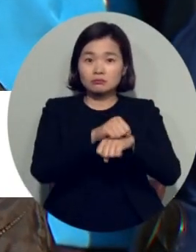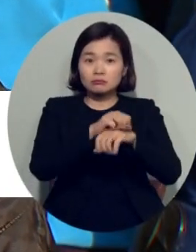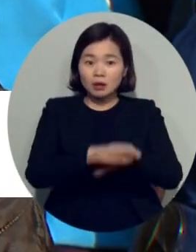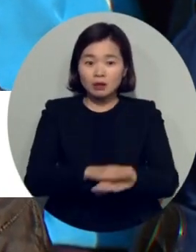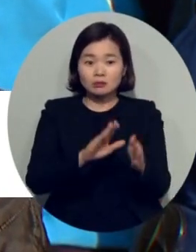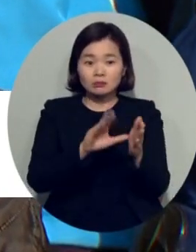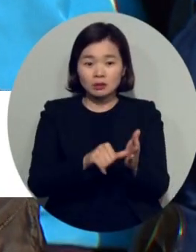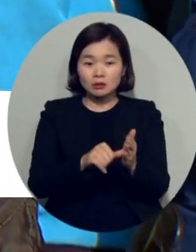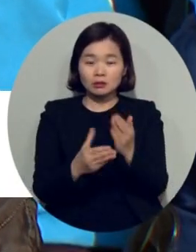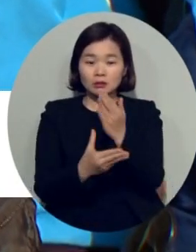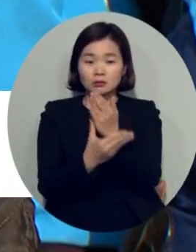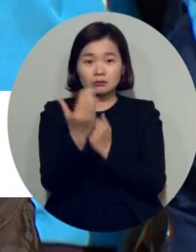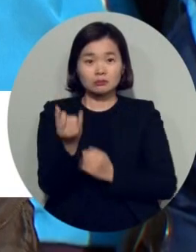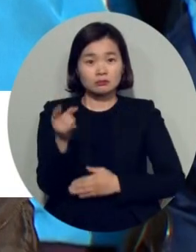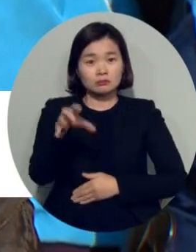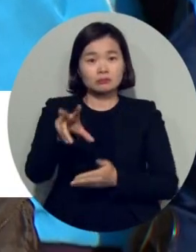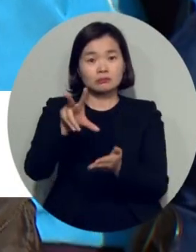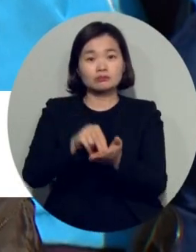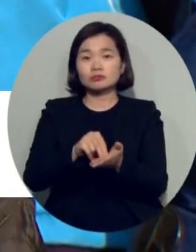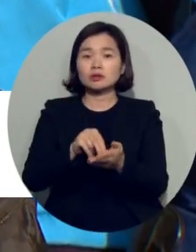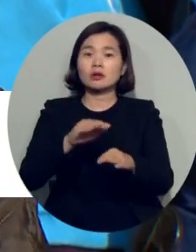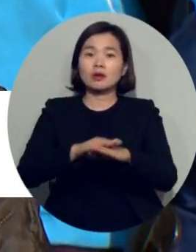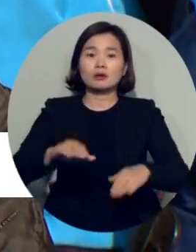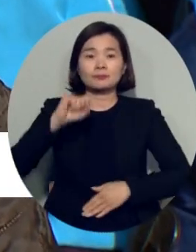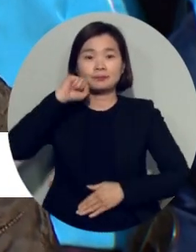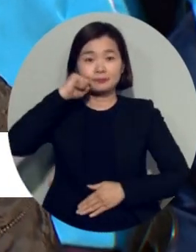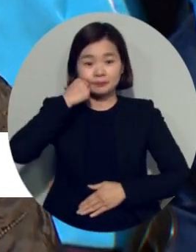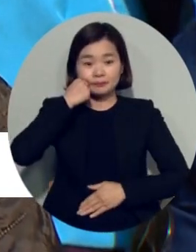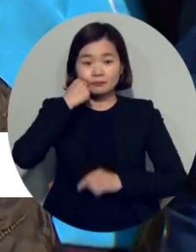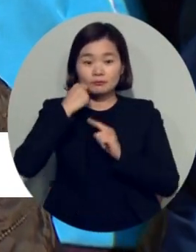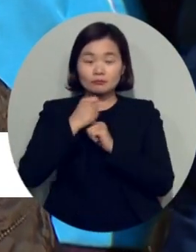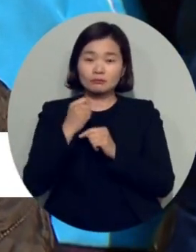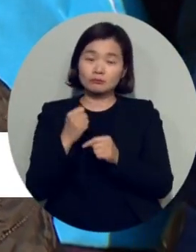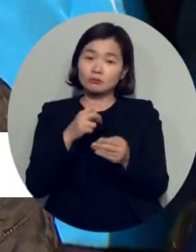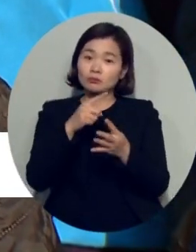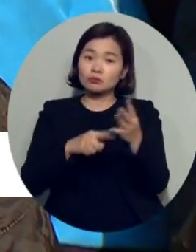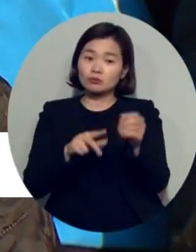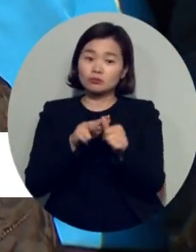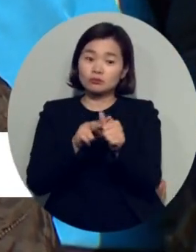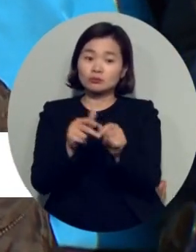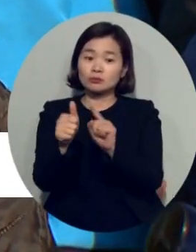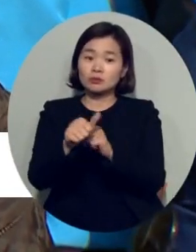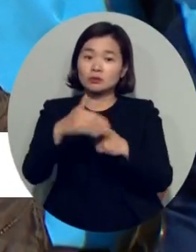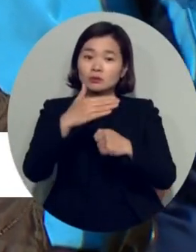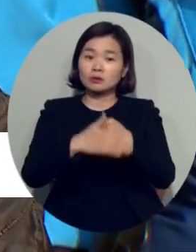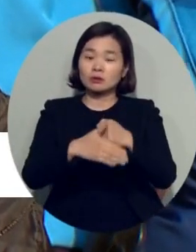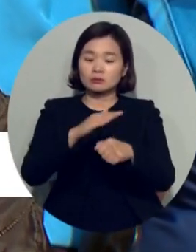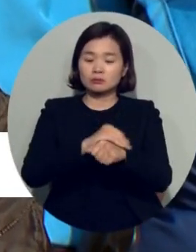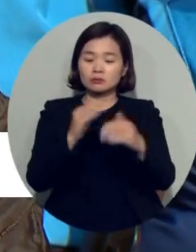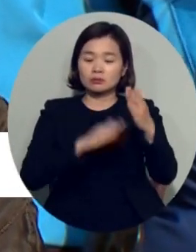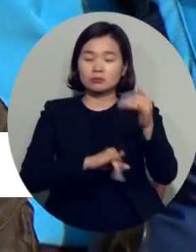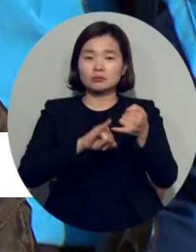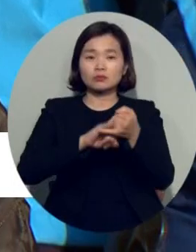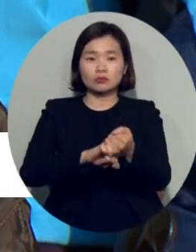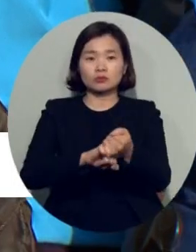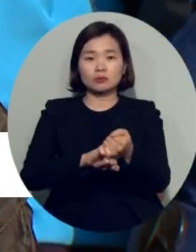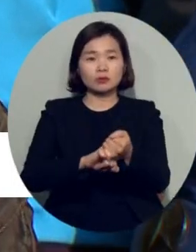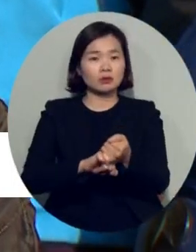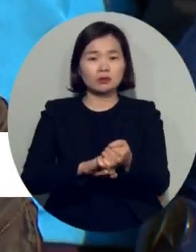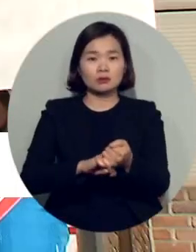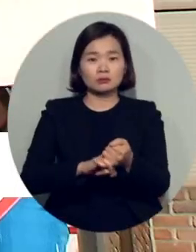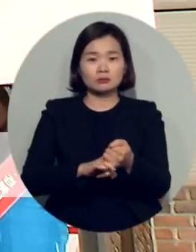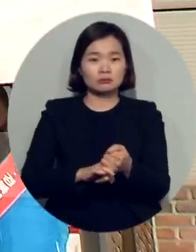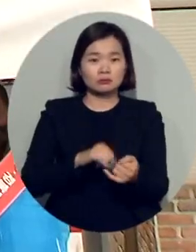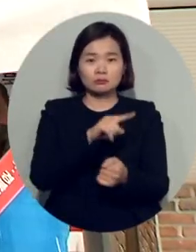때 통합신공항은 파탄납니다. 그럼 윤석열 후보님의 대구 경북 공약은 지킬 수